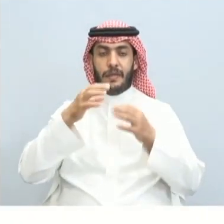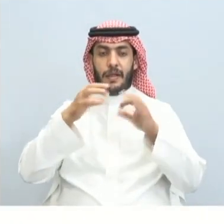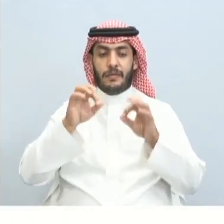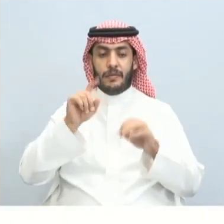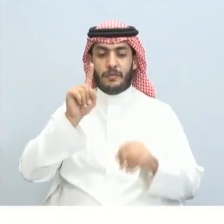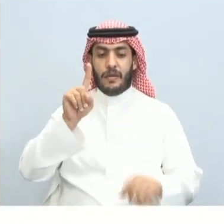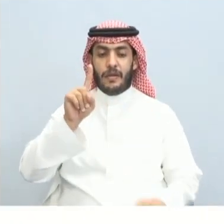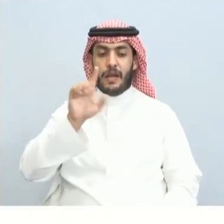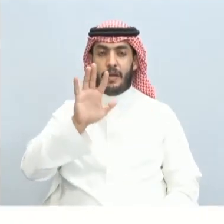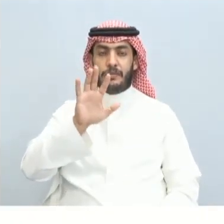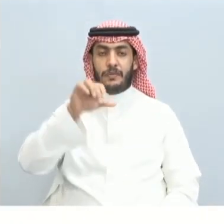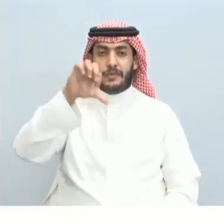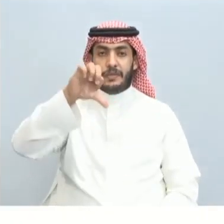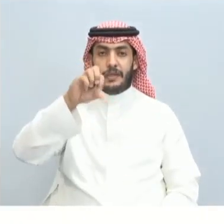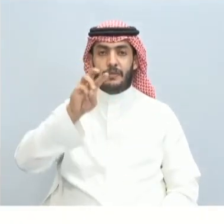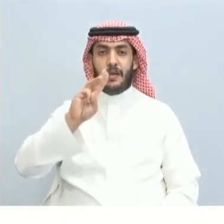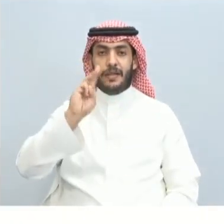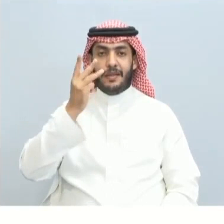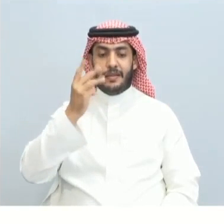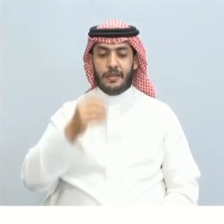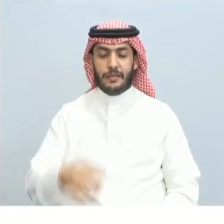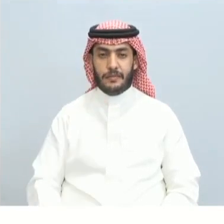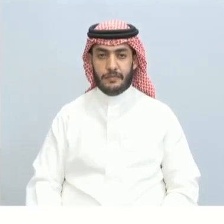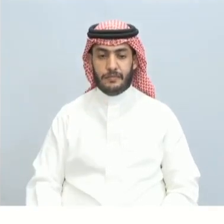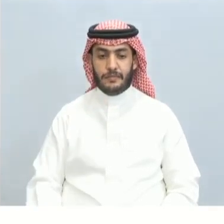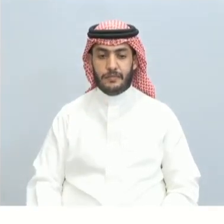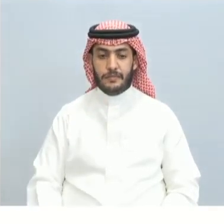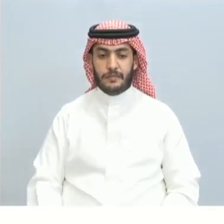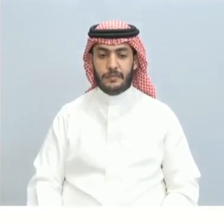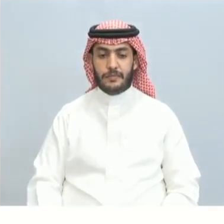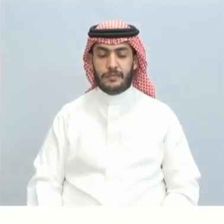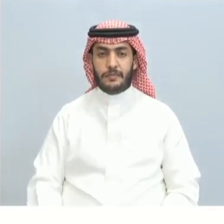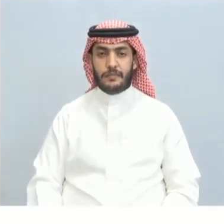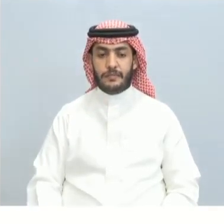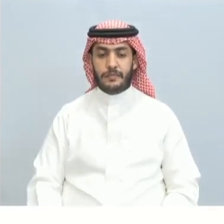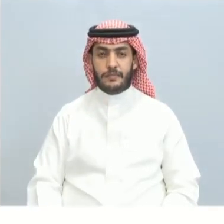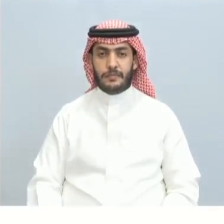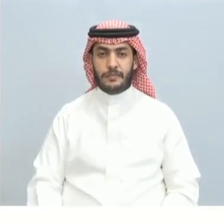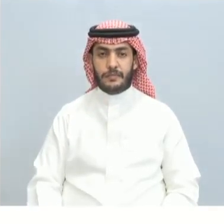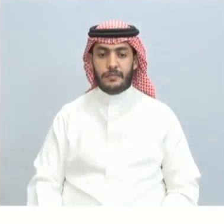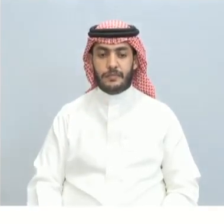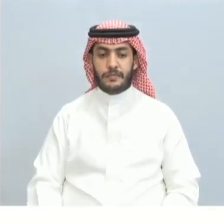القيم المدى واحد وخمسه وتسعه وثلاثه عشر هذا هو مدى الداله